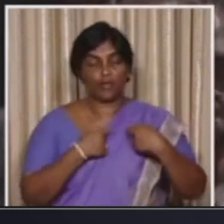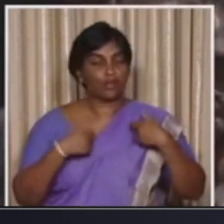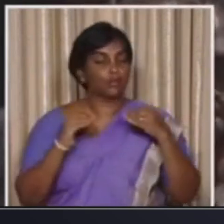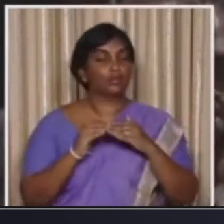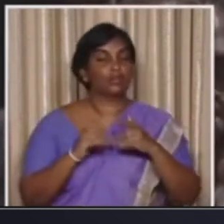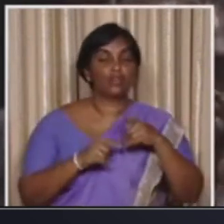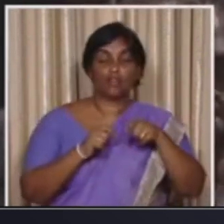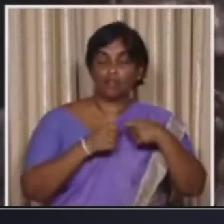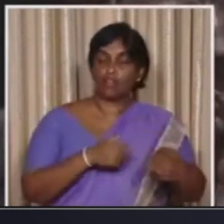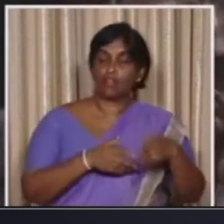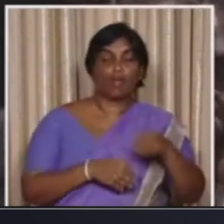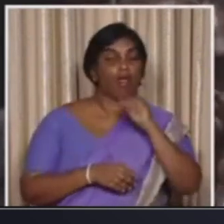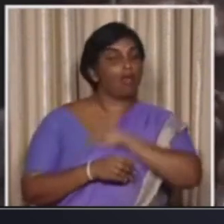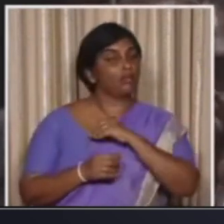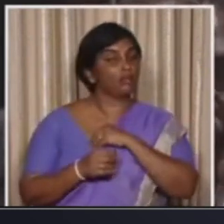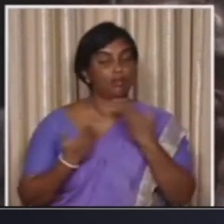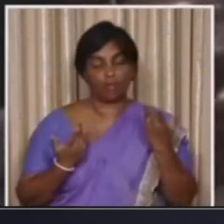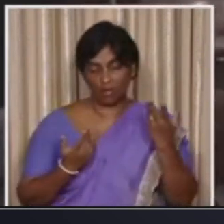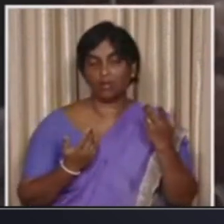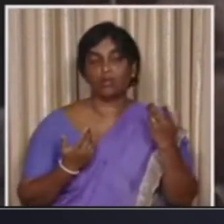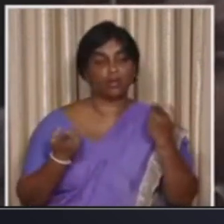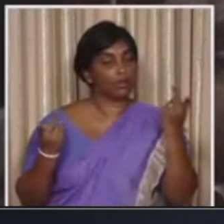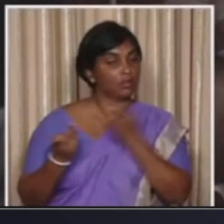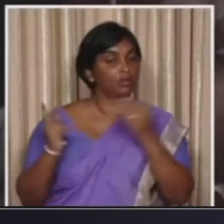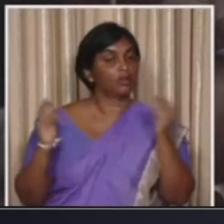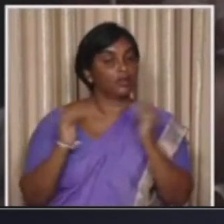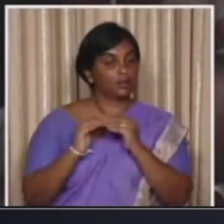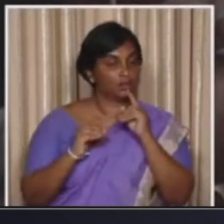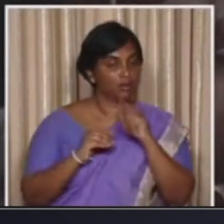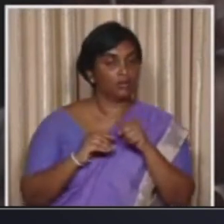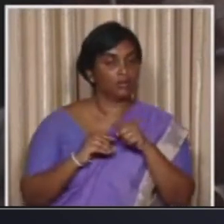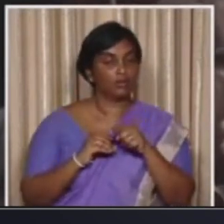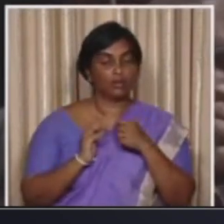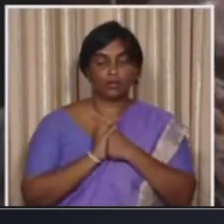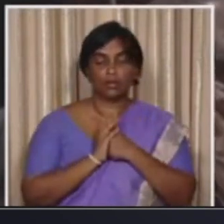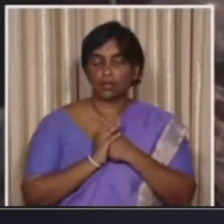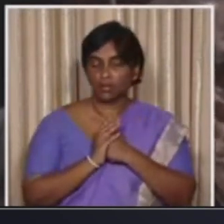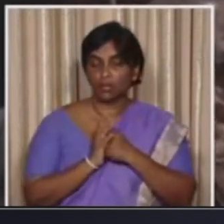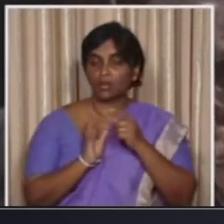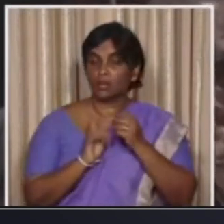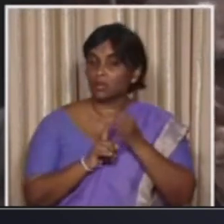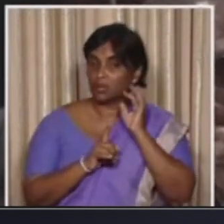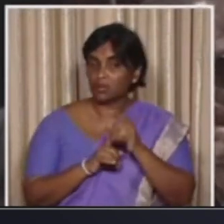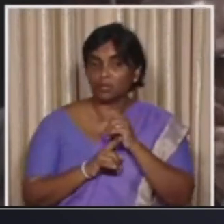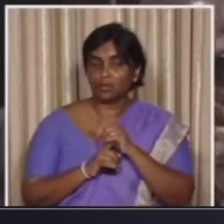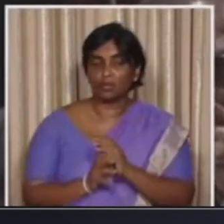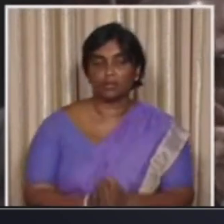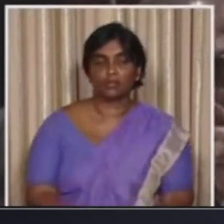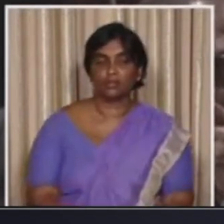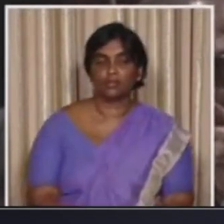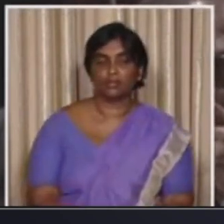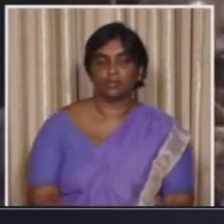තියෙනවා ආදායම නැහැ හැබැයි වියදමයි ආදායමයි සමාන කරන්න ඕන කියලා කියන්නේ ගරු සභාපතිතුමනි මේ අය කියනවා